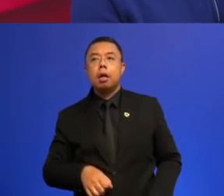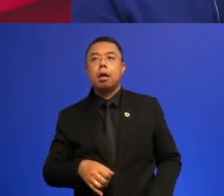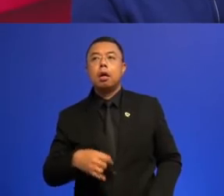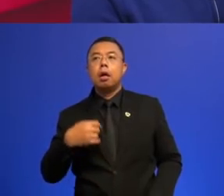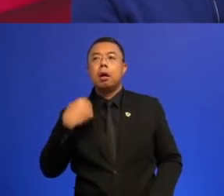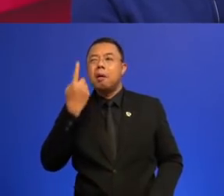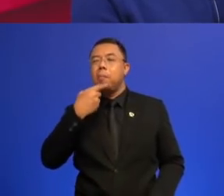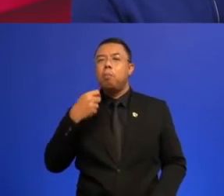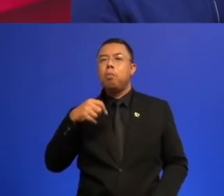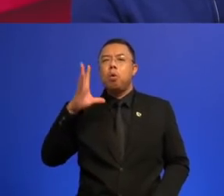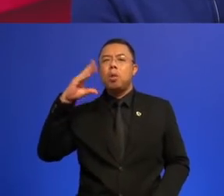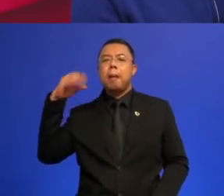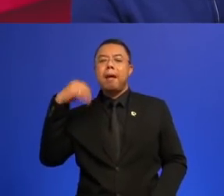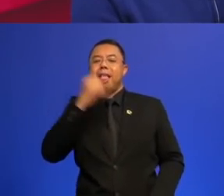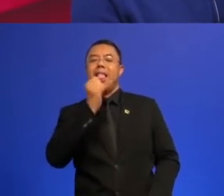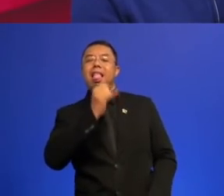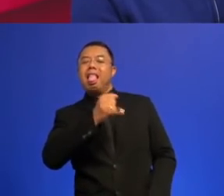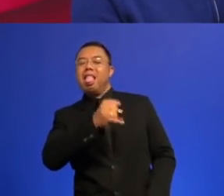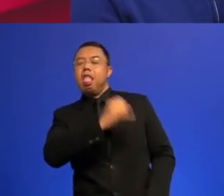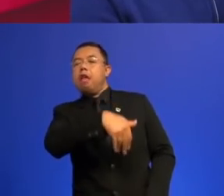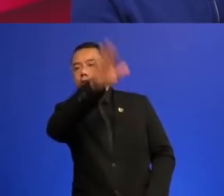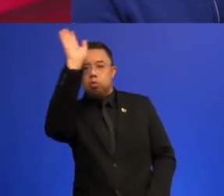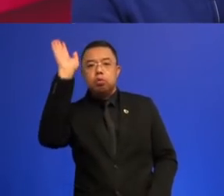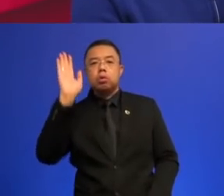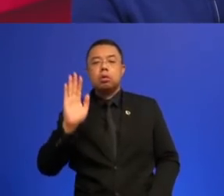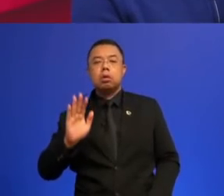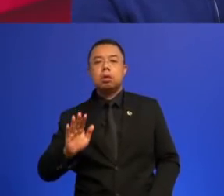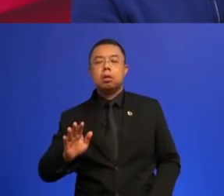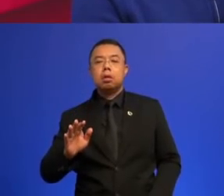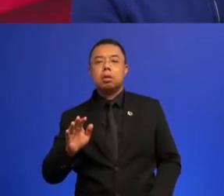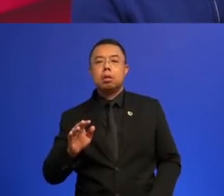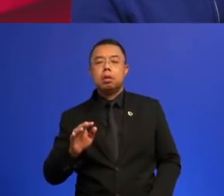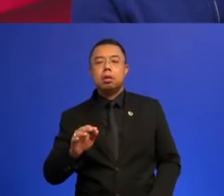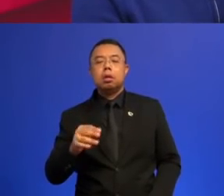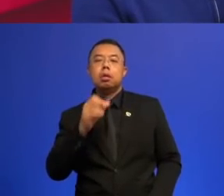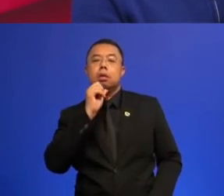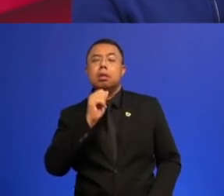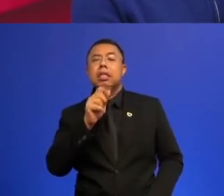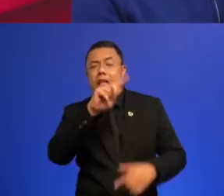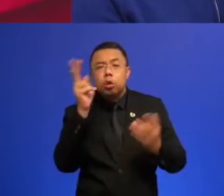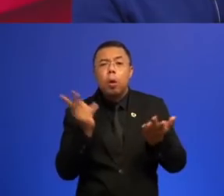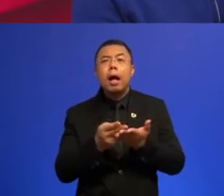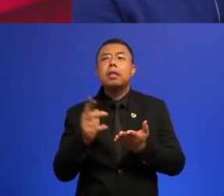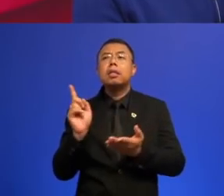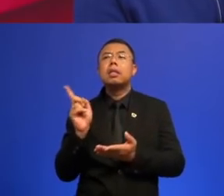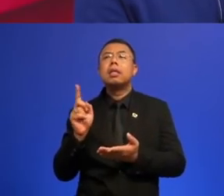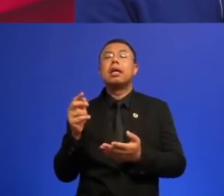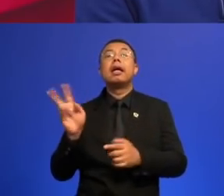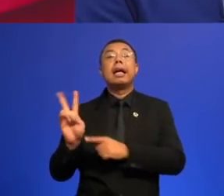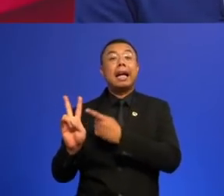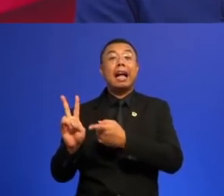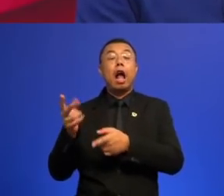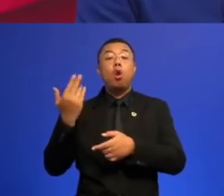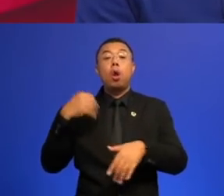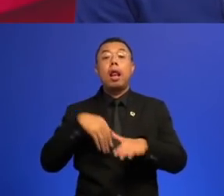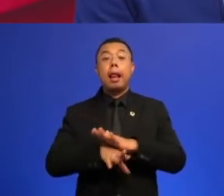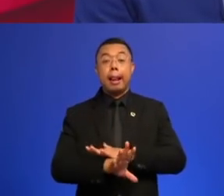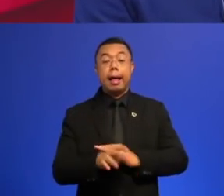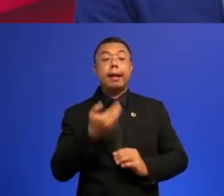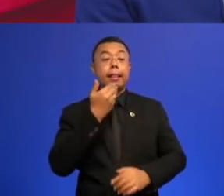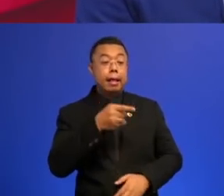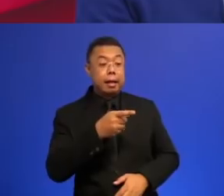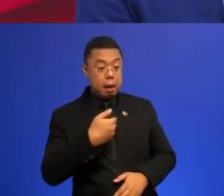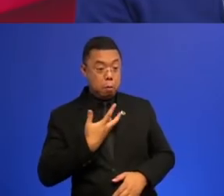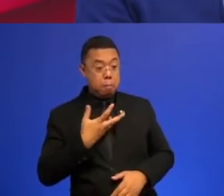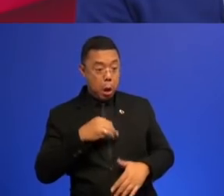Mulutnya mama saya jahat banget loh, dia kutukin saya berkali-kali. Ya memang kondisi, seandainya dia mau dilahirkan ditanya,